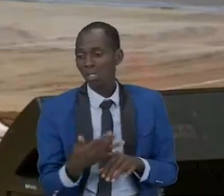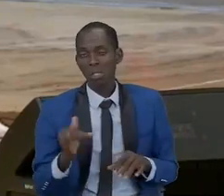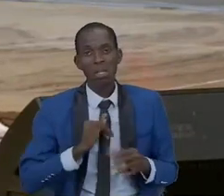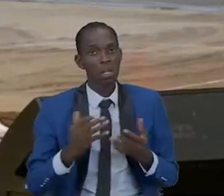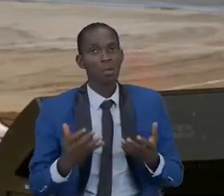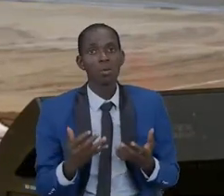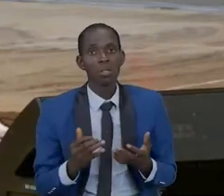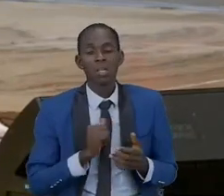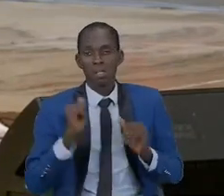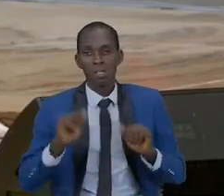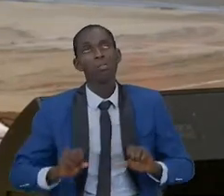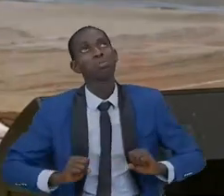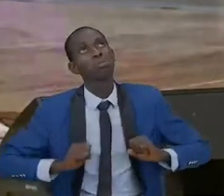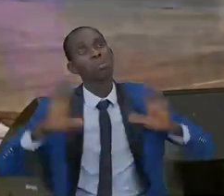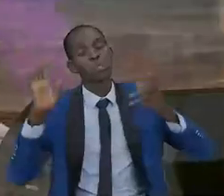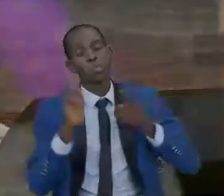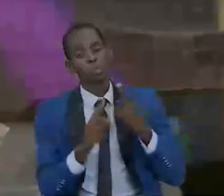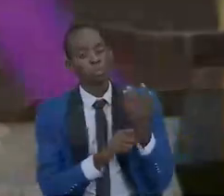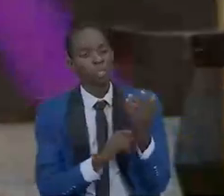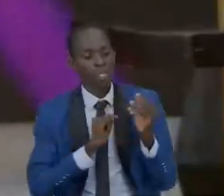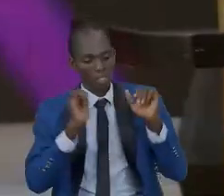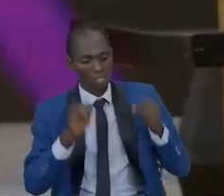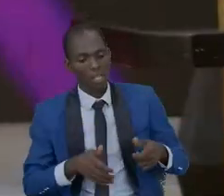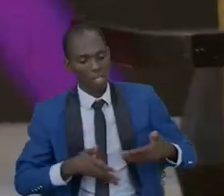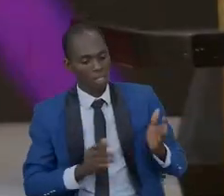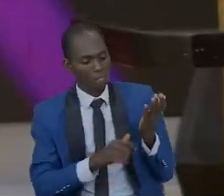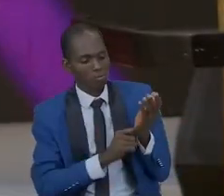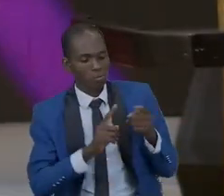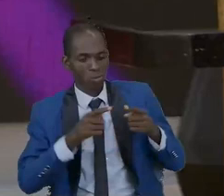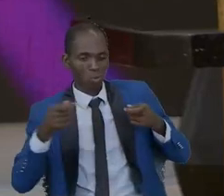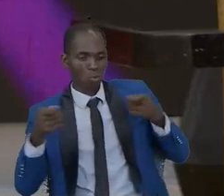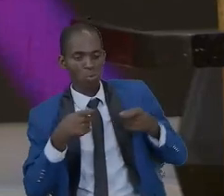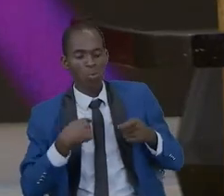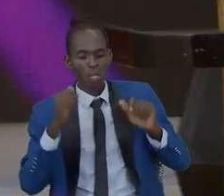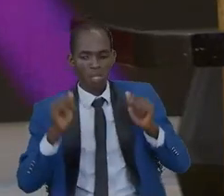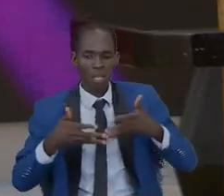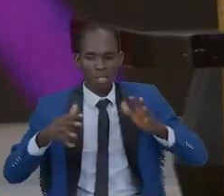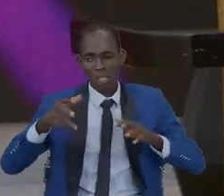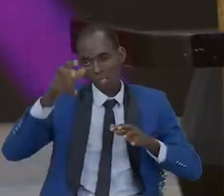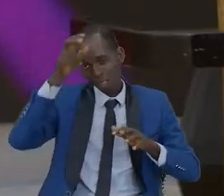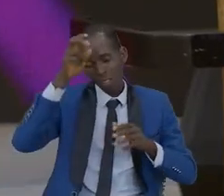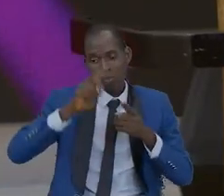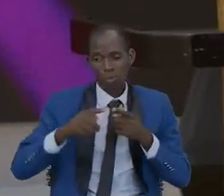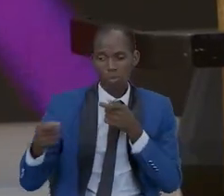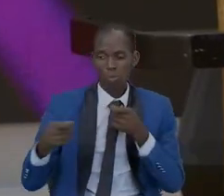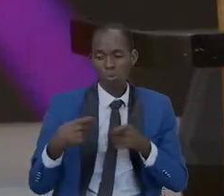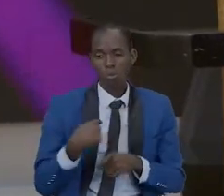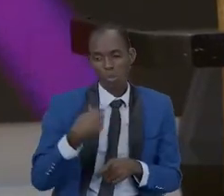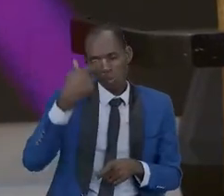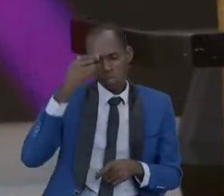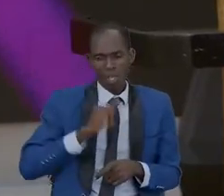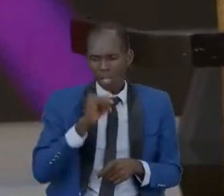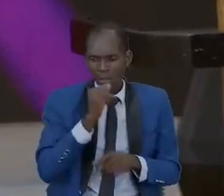je peux faire tout ce que je vais faire je peux permettre à la chair de me contrôler je peux juste de tous les plaisirs je peux permettre à 7h de me contrôler